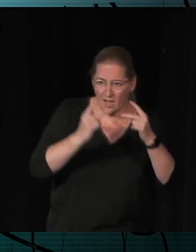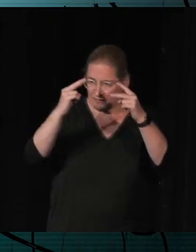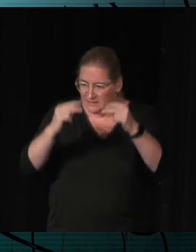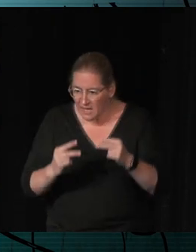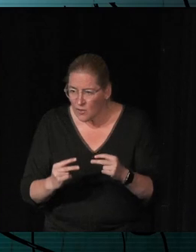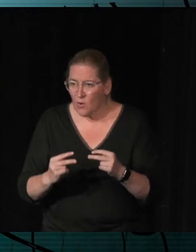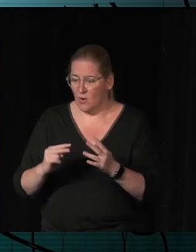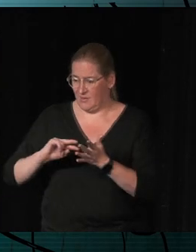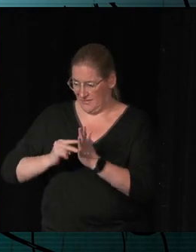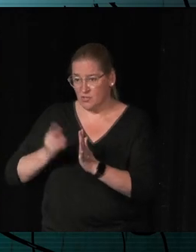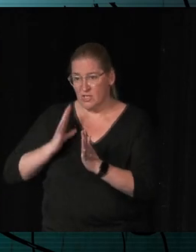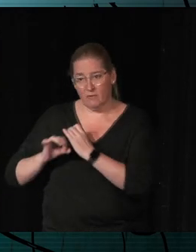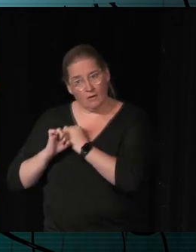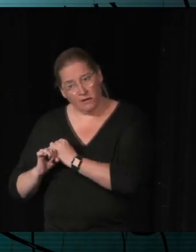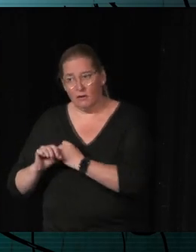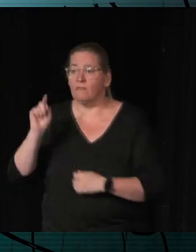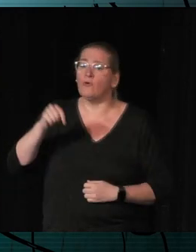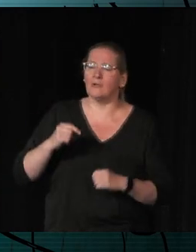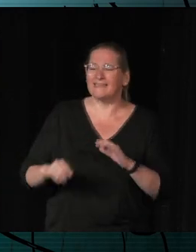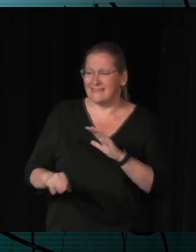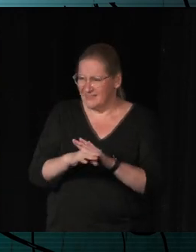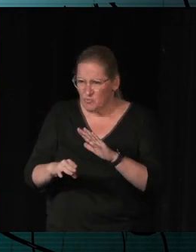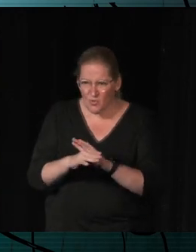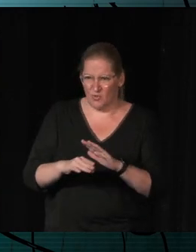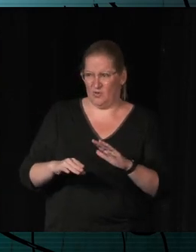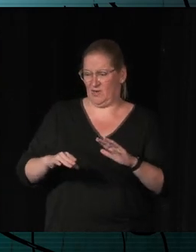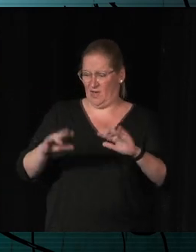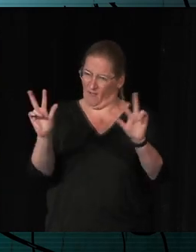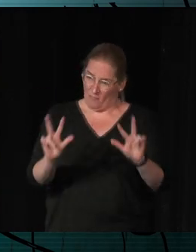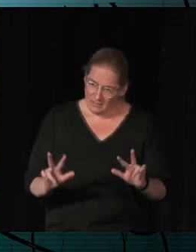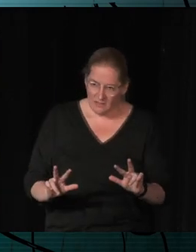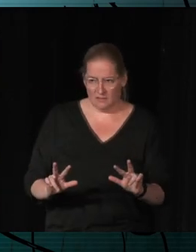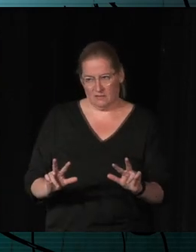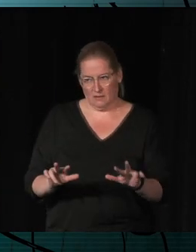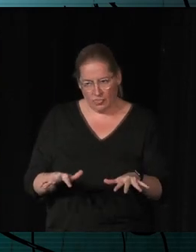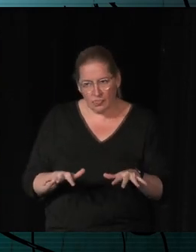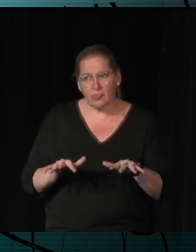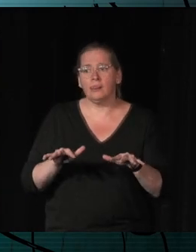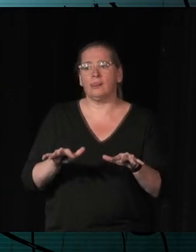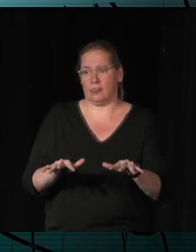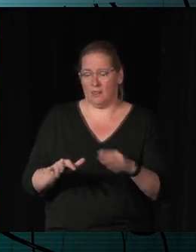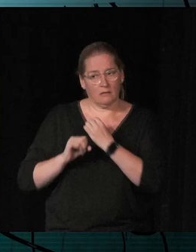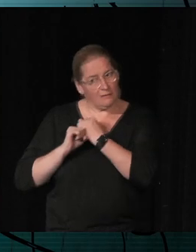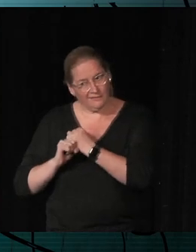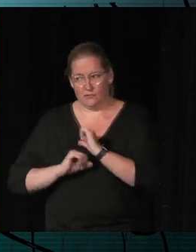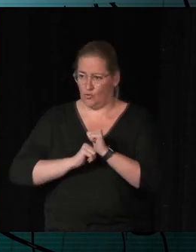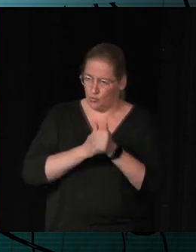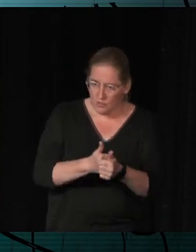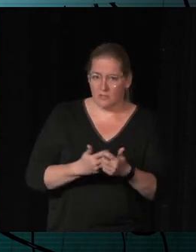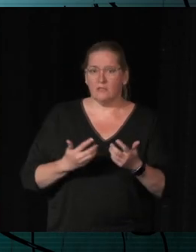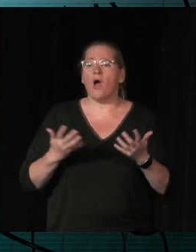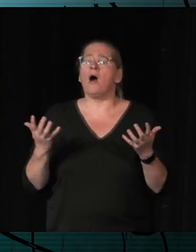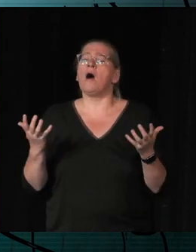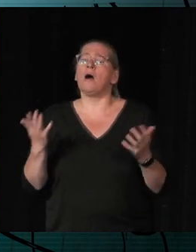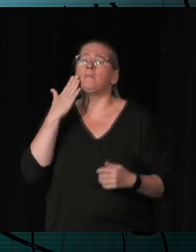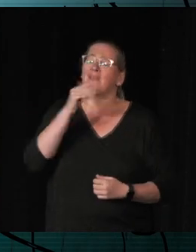de l'époque c'estd qu'on était vraiment dans les balbuements du jeux vidéo de l'informatique même tout c et on avait envie voilà quand on était